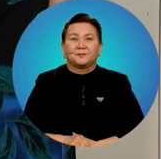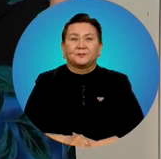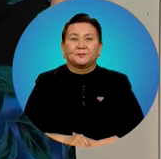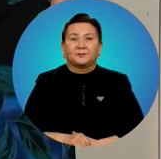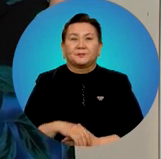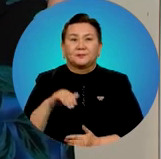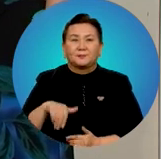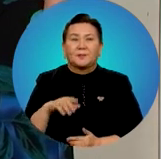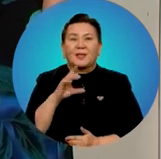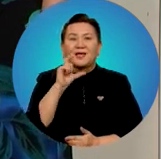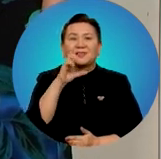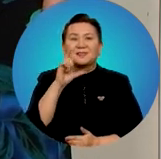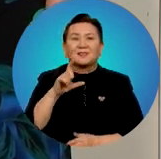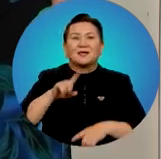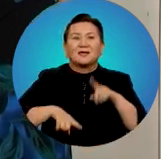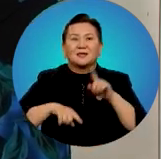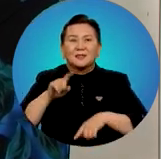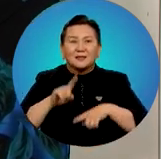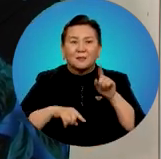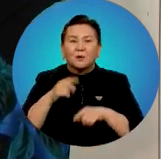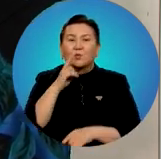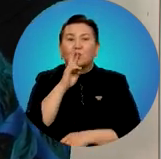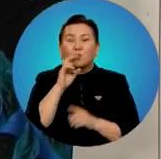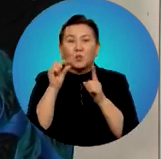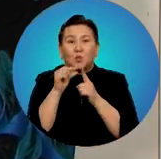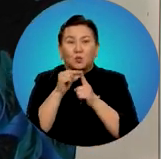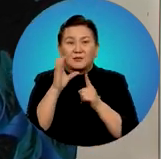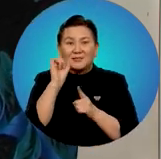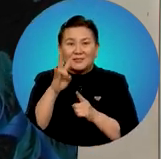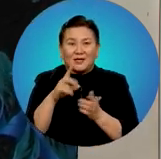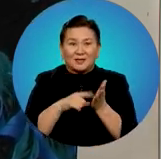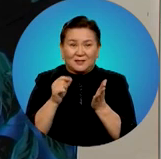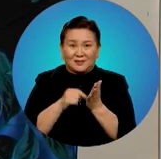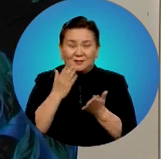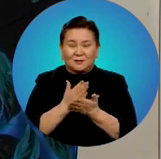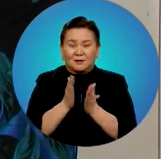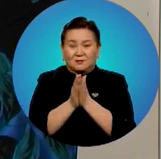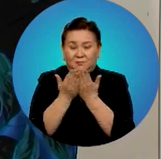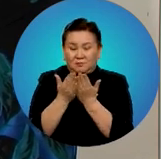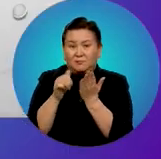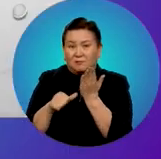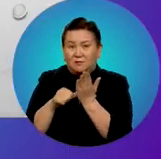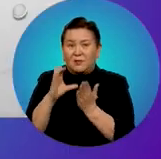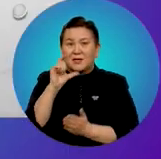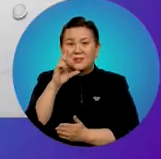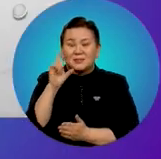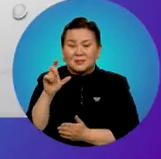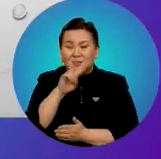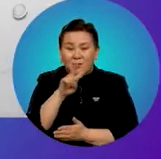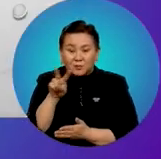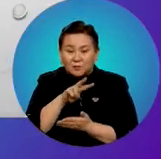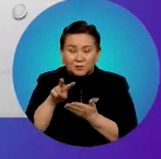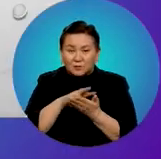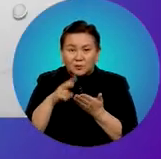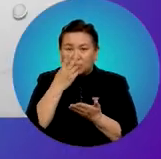За ингээд эсэнд ямар үгсийн сангийн үг хэрэглэсэн байна вэ гэдгийг судлаа. За ингээд бүгдээрээ сурхагчтай байгаа эсэнүүдээ гүйлгээд хараараа